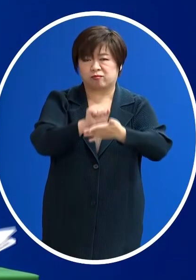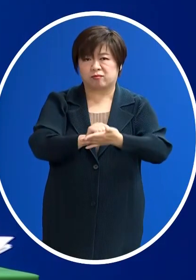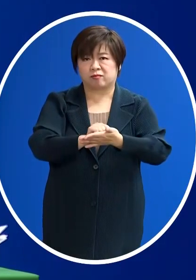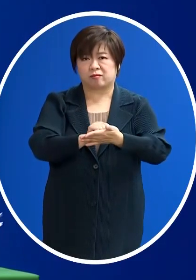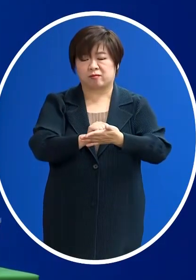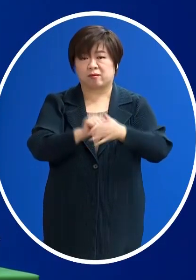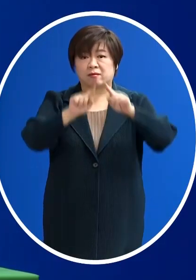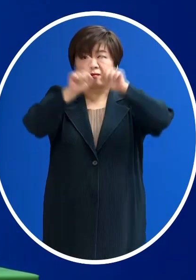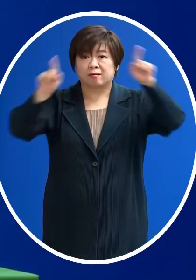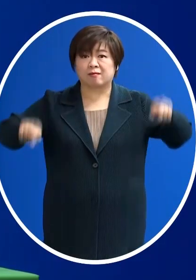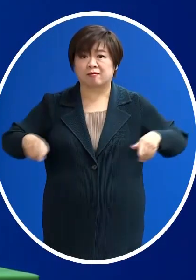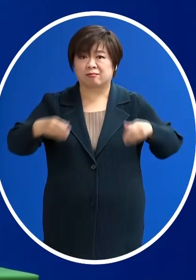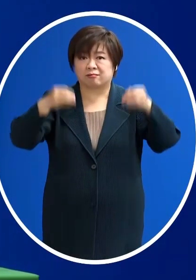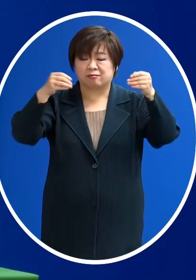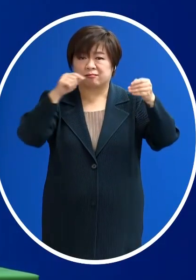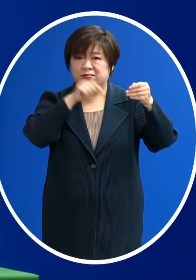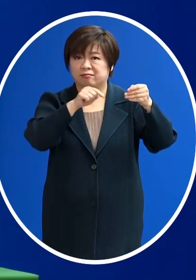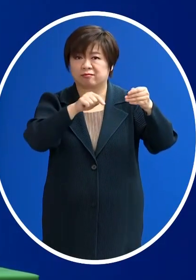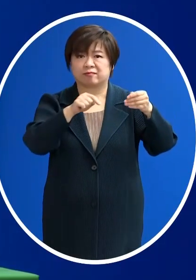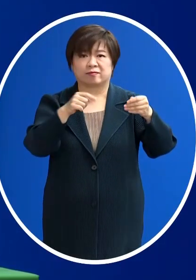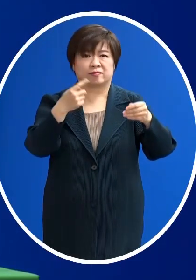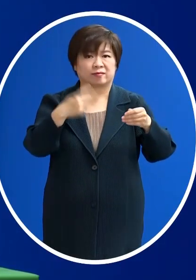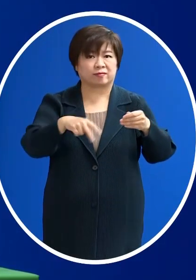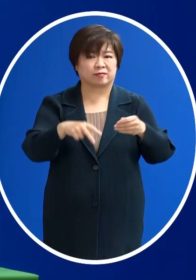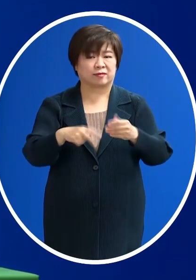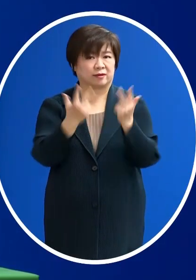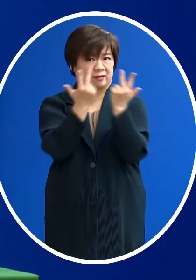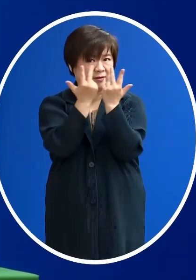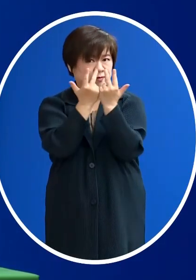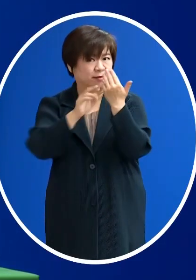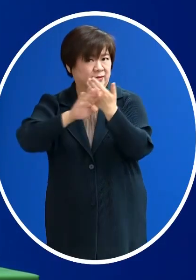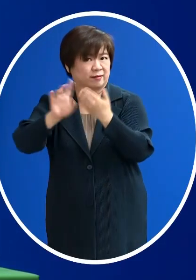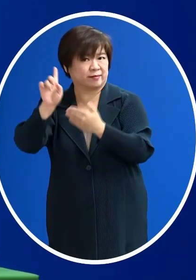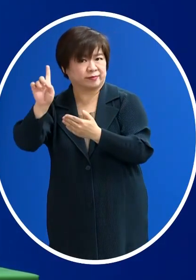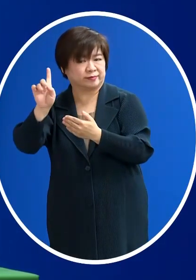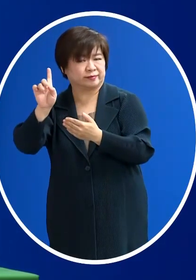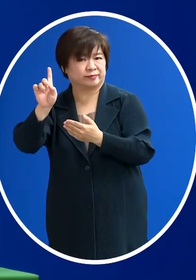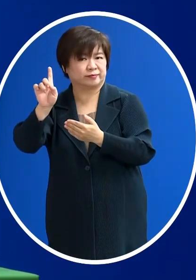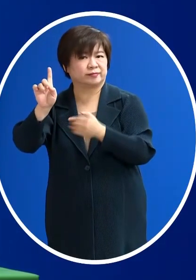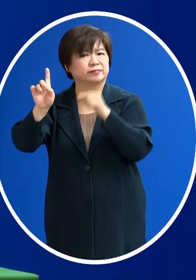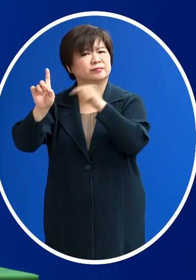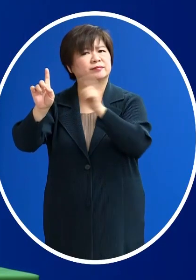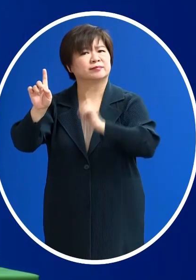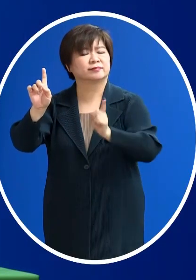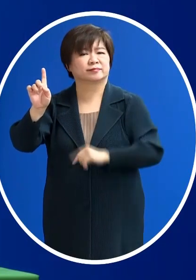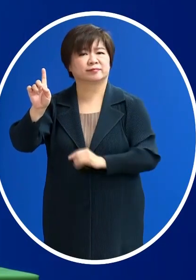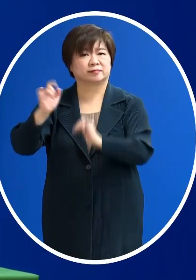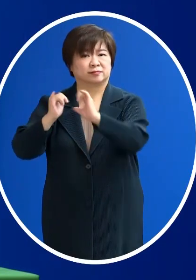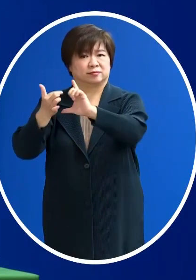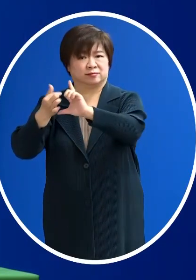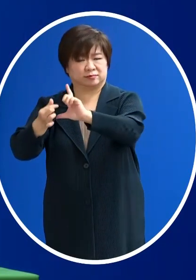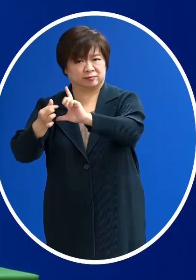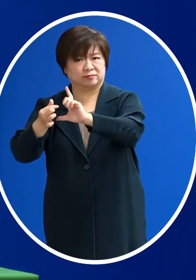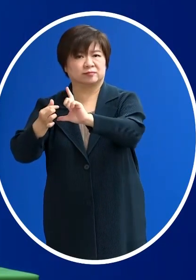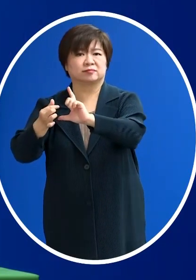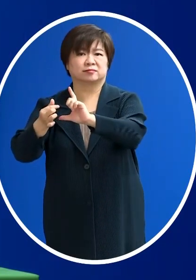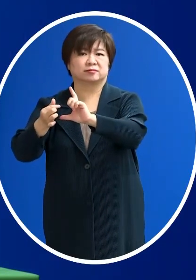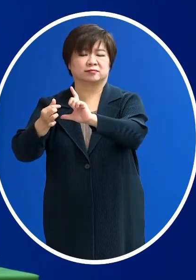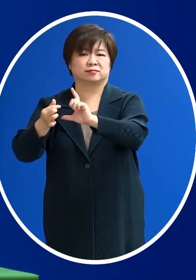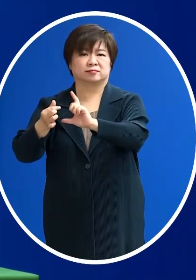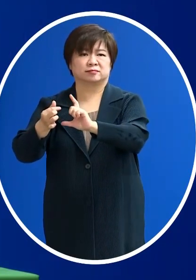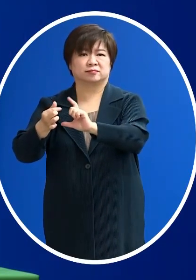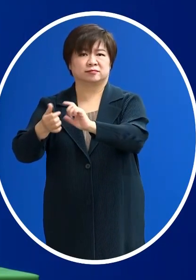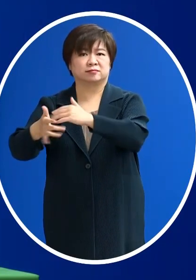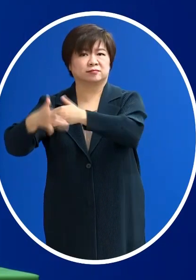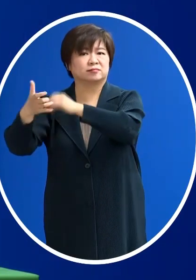大家看我们那一张，事实上还有就是像新北有另外一个这个社区的这个